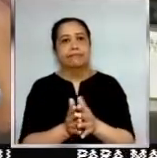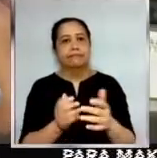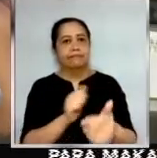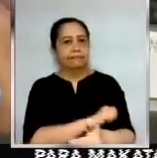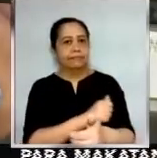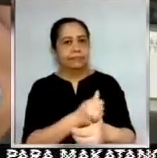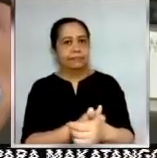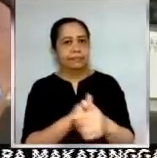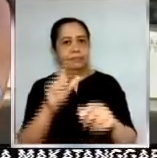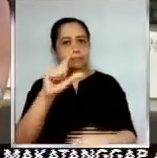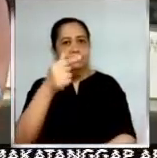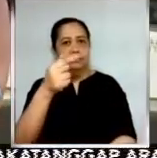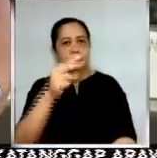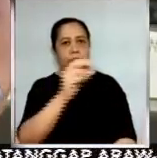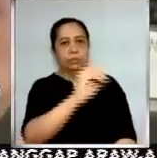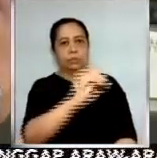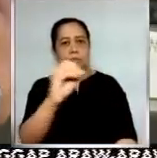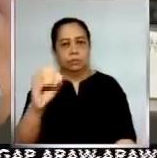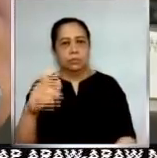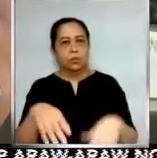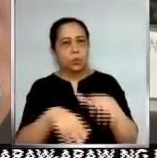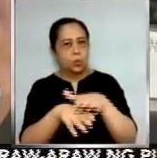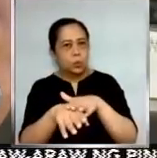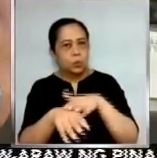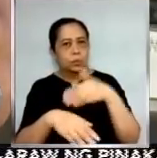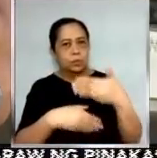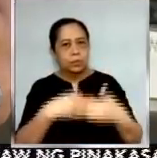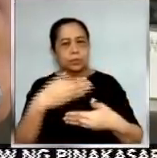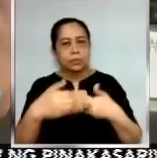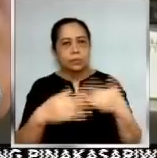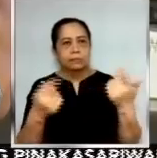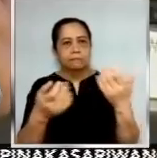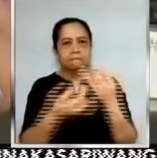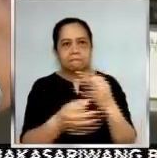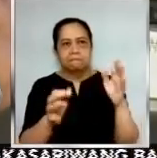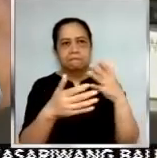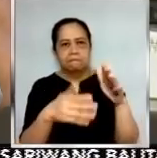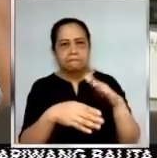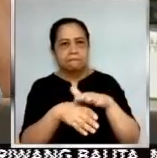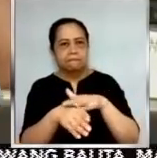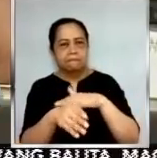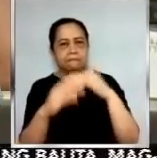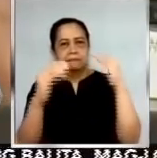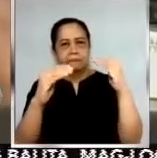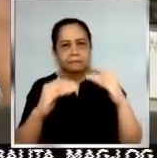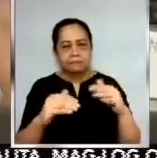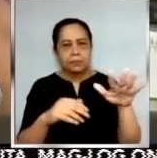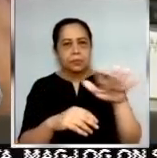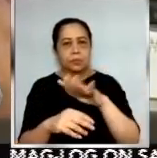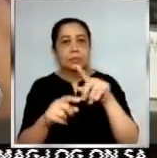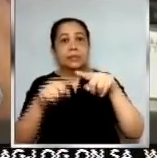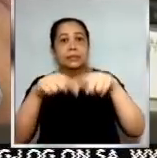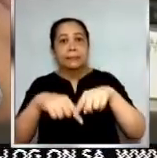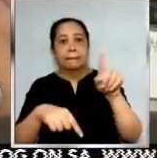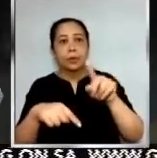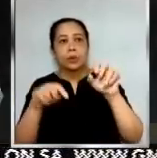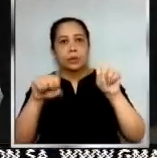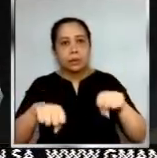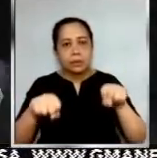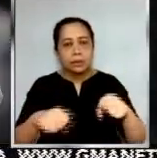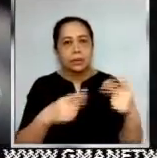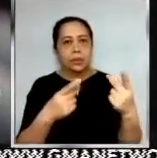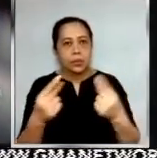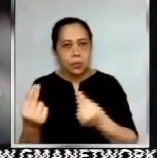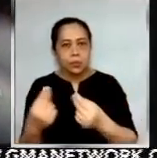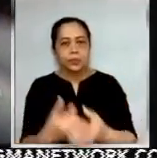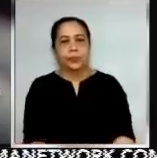LGUs, paunti-unti magkaroon rin ng konting liberalization sa teritoryo nila batay sa anong kaya namin i-enforce.